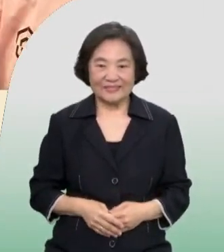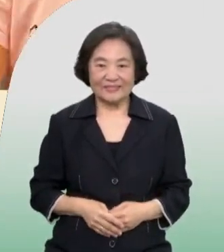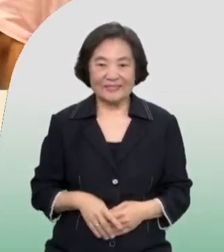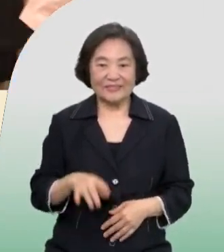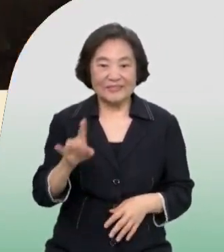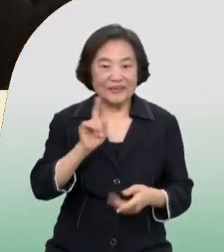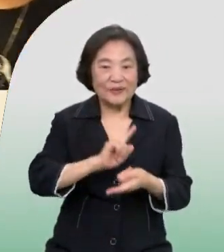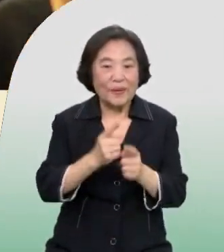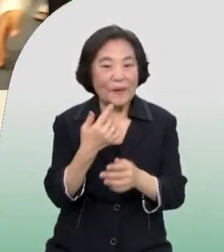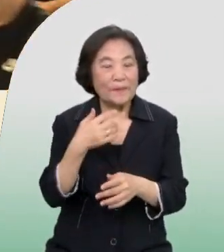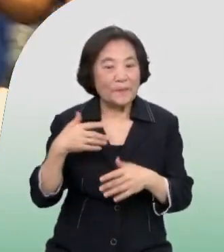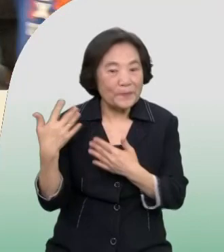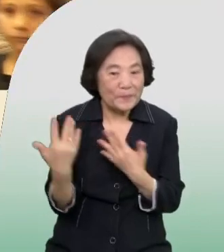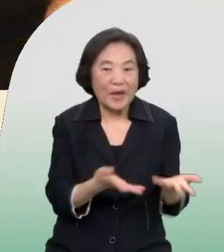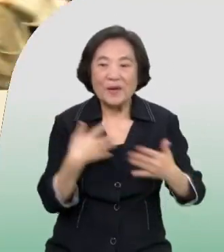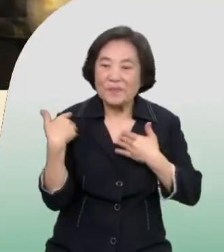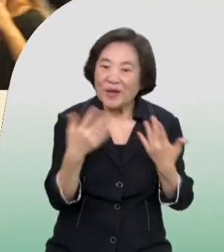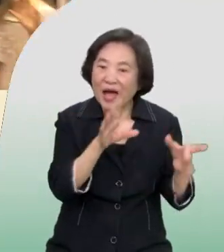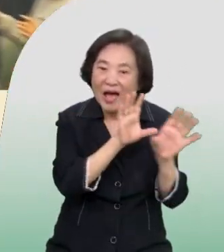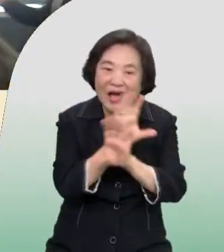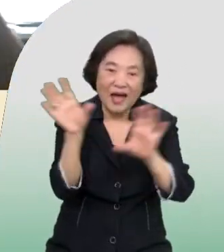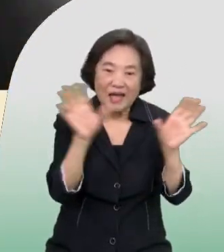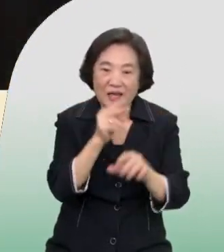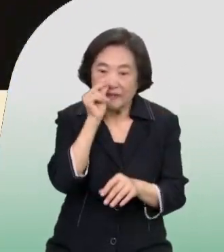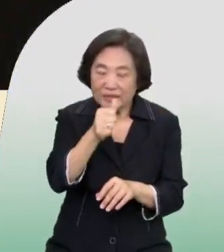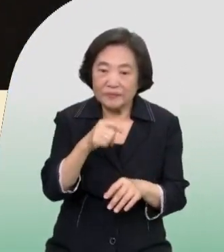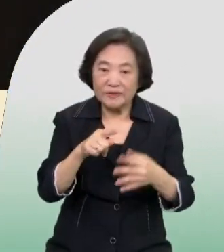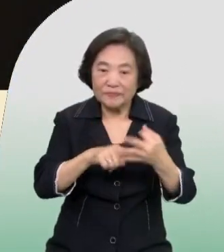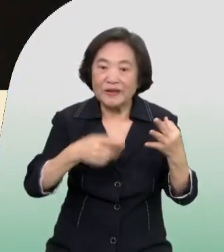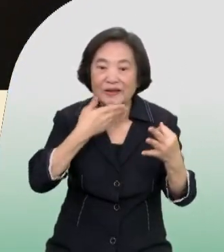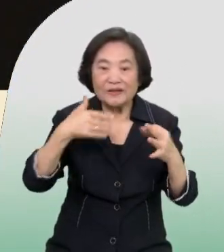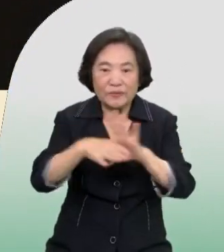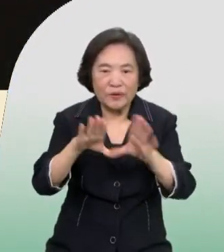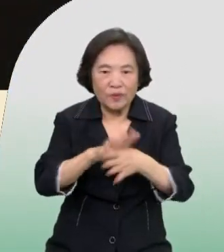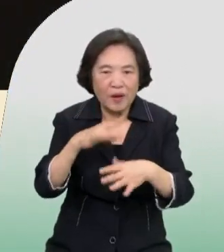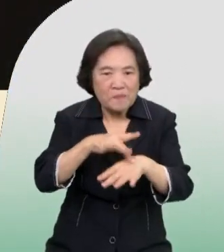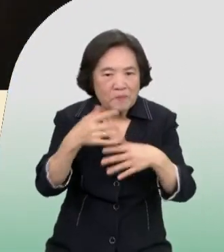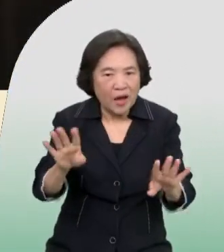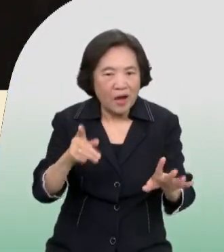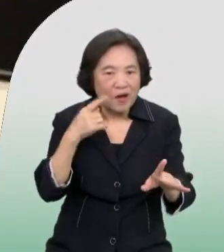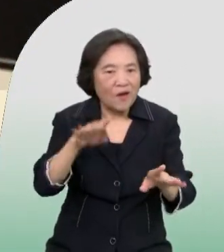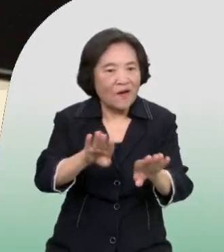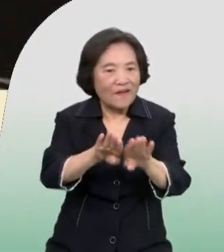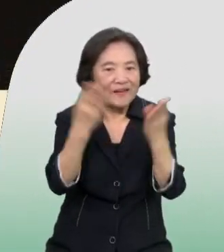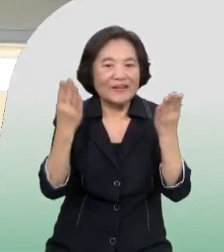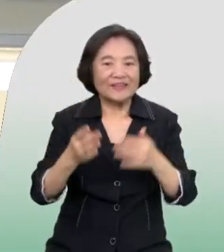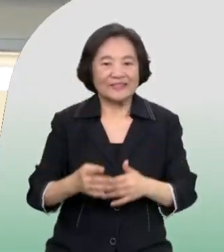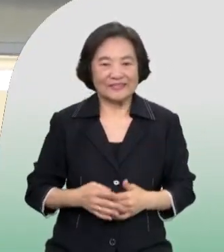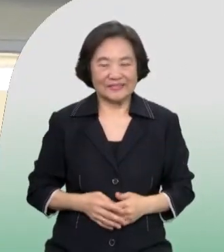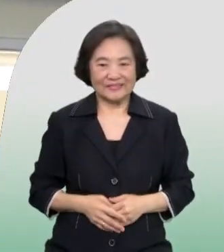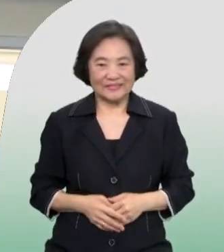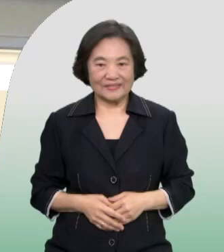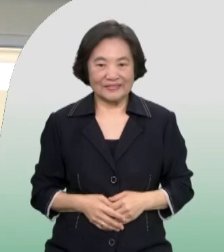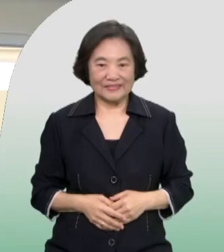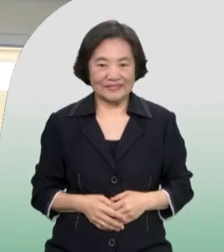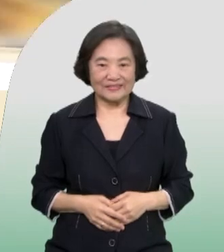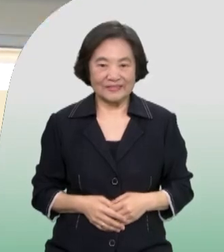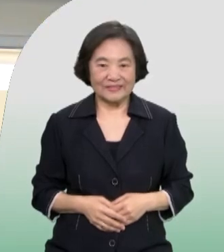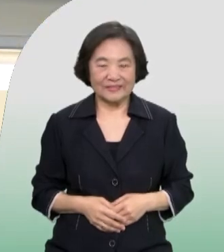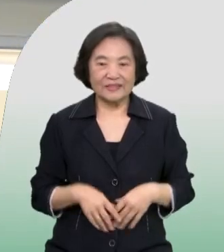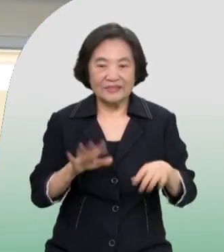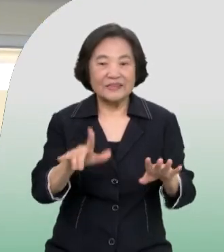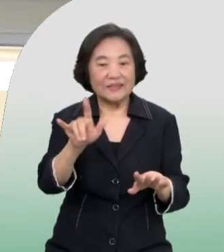听听一声一声欢迎的歌声，一场特殊的毛利文化体验就按呢开始了。